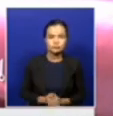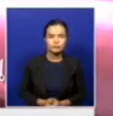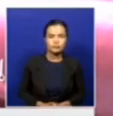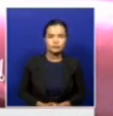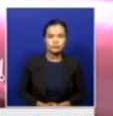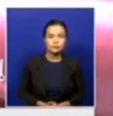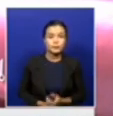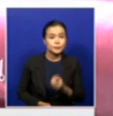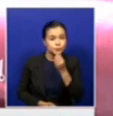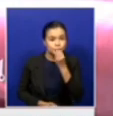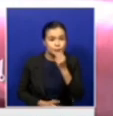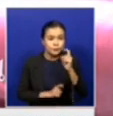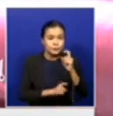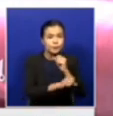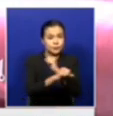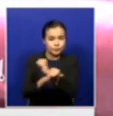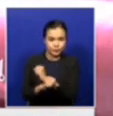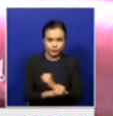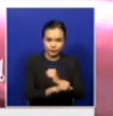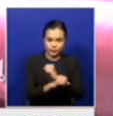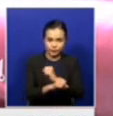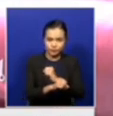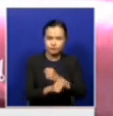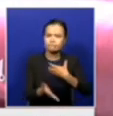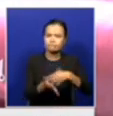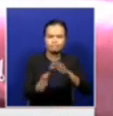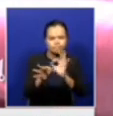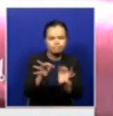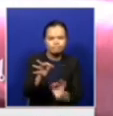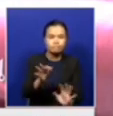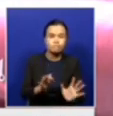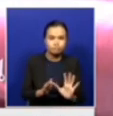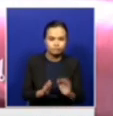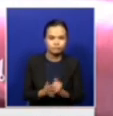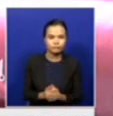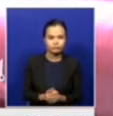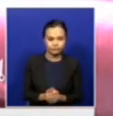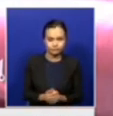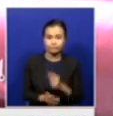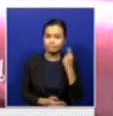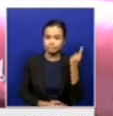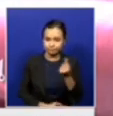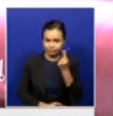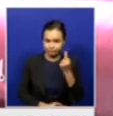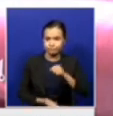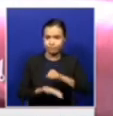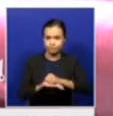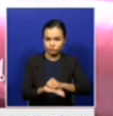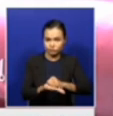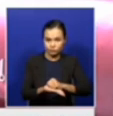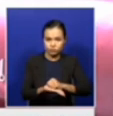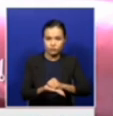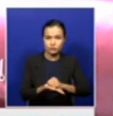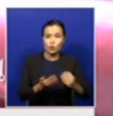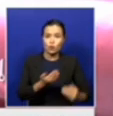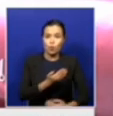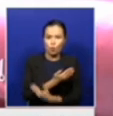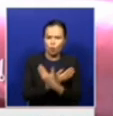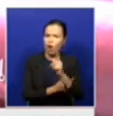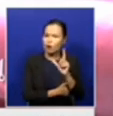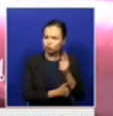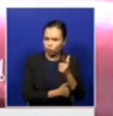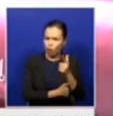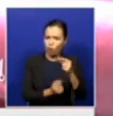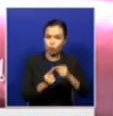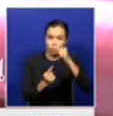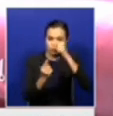าหารปลอดภัยนั้นผมคิดว่าคงไม่ต้องขยายความนะครับส่วนเรื่องของการท่องเที่ยวและการบริการจะถือเป็นโอกาสทองอย่างยิ่งของประเท